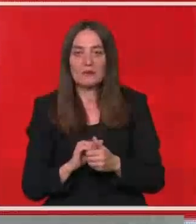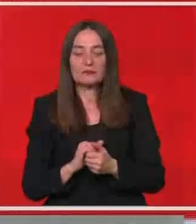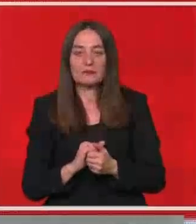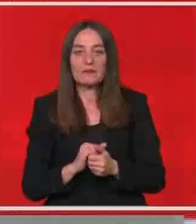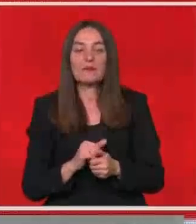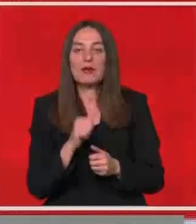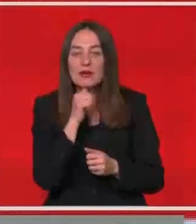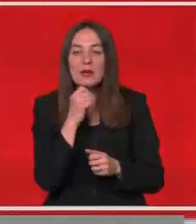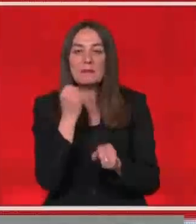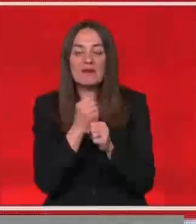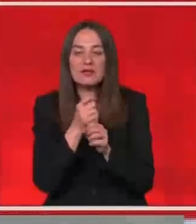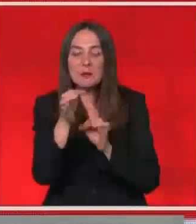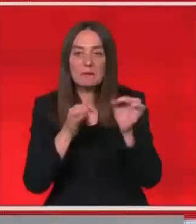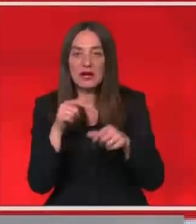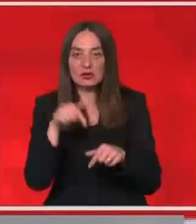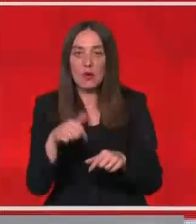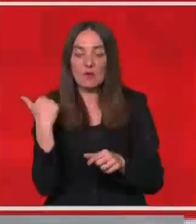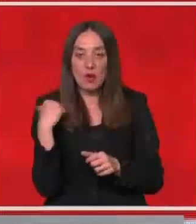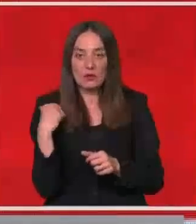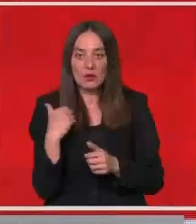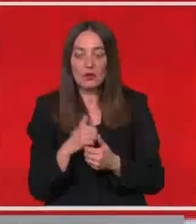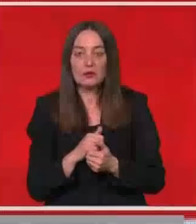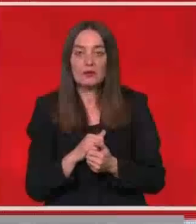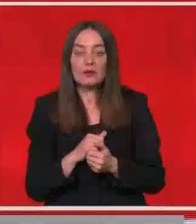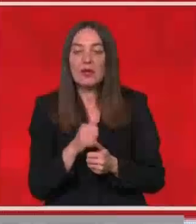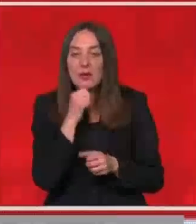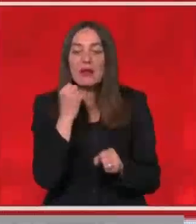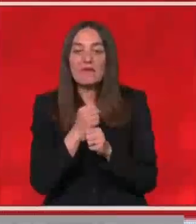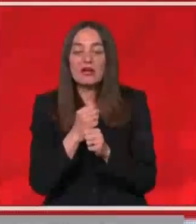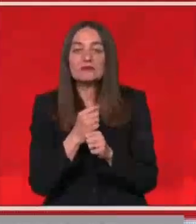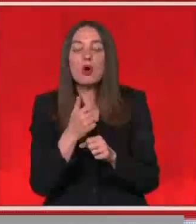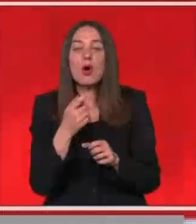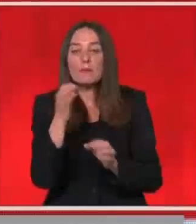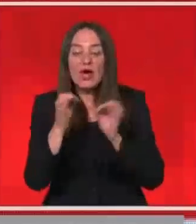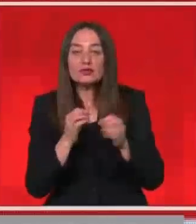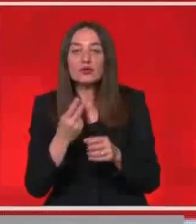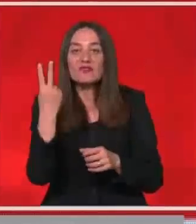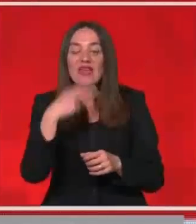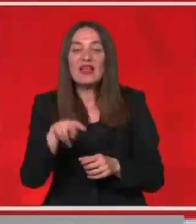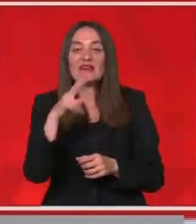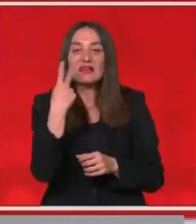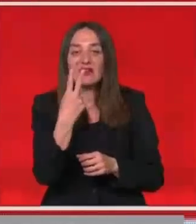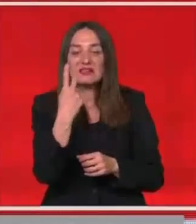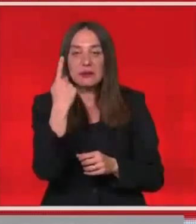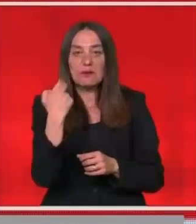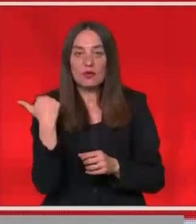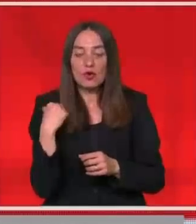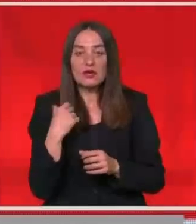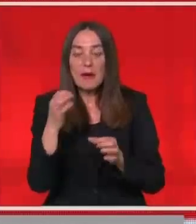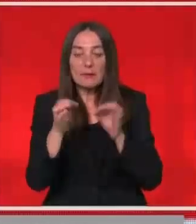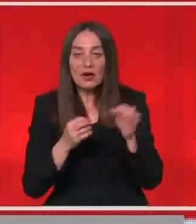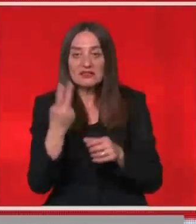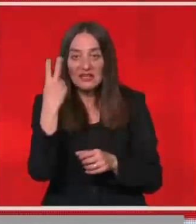I pravili smo projekcije za ovu godinu i pravili smo projekcije za 2021. godinu. Projekcija